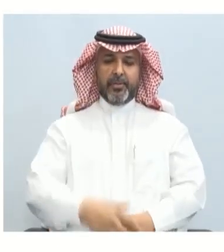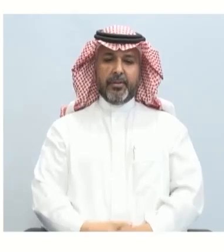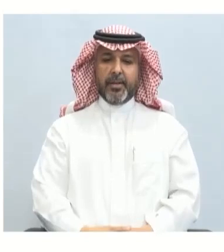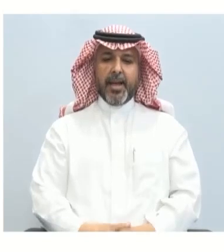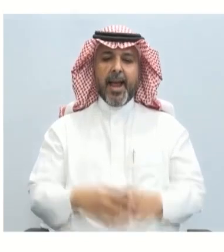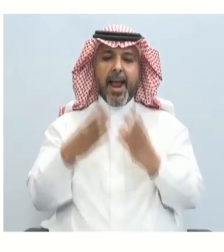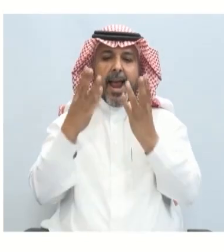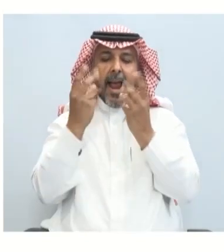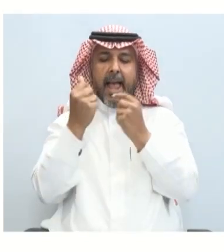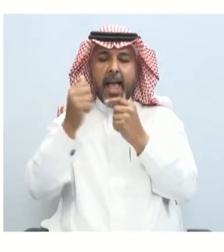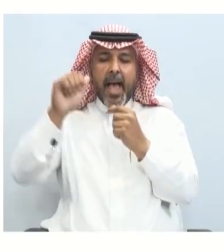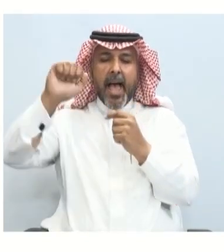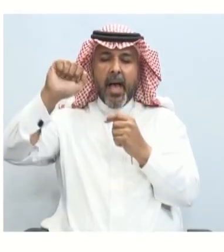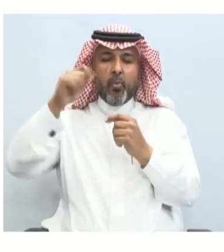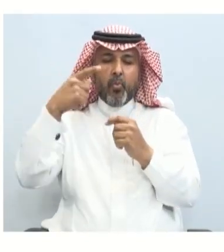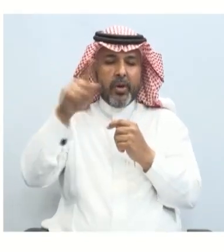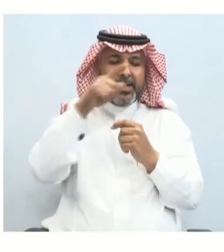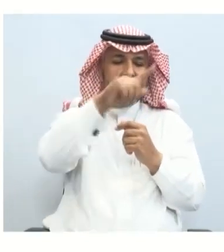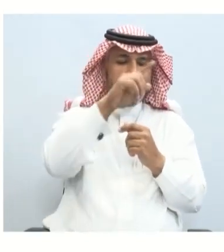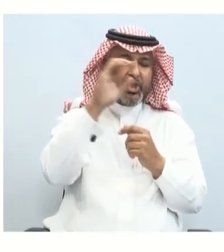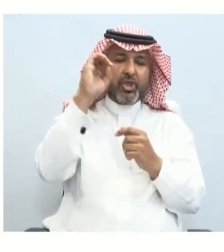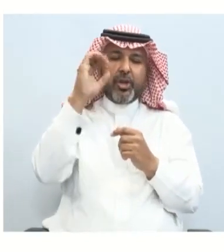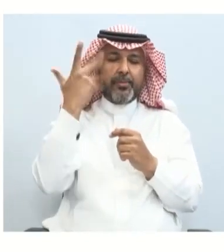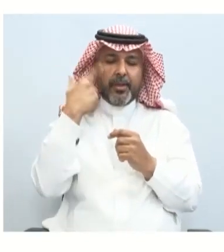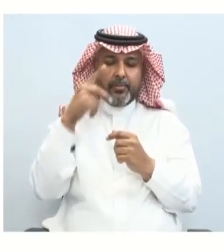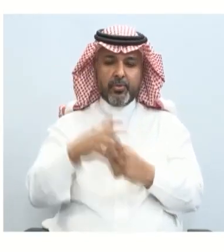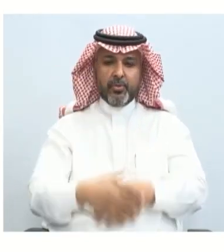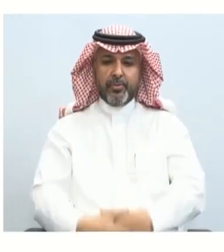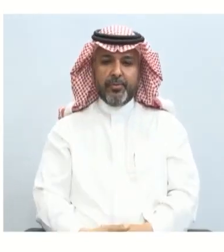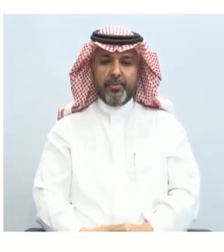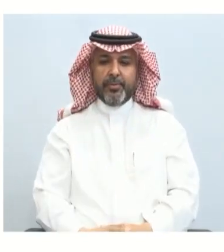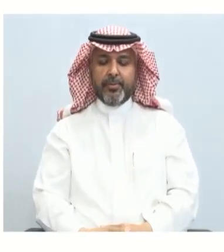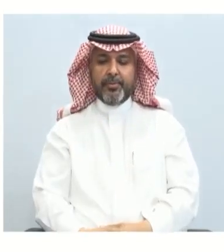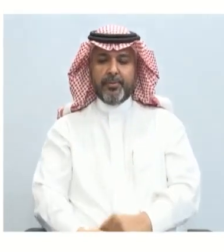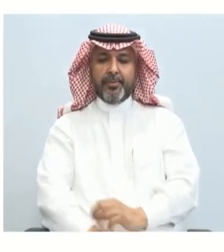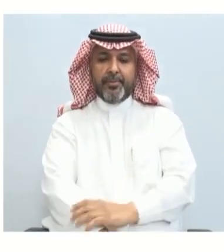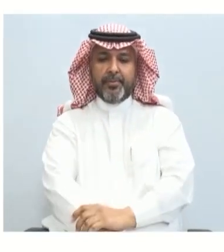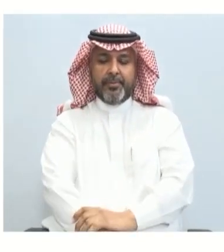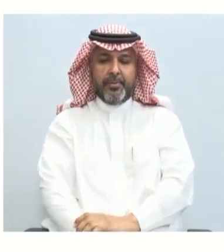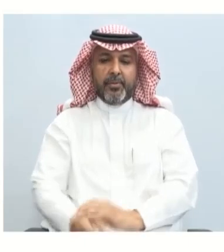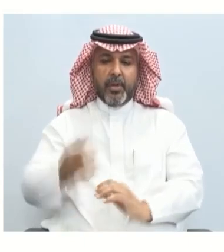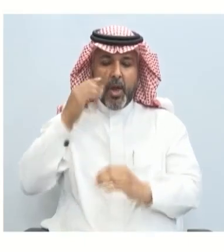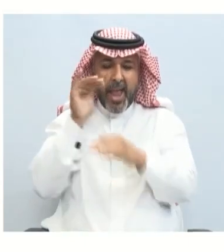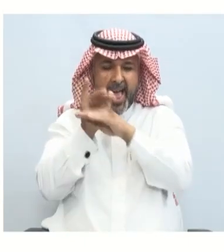اوجد ساين ثيتا تساوي سال 0.35 فما هي ما هو قياس